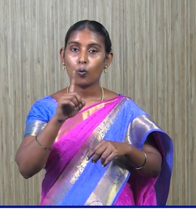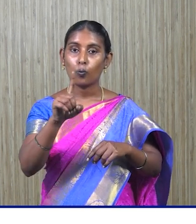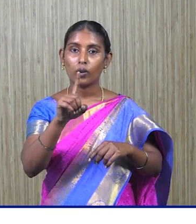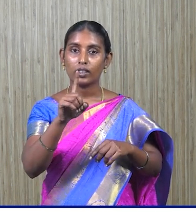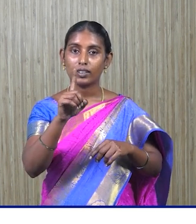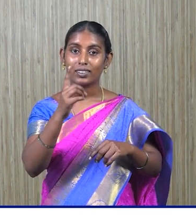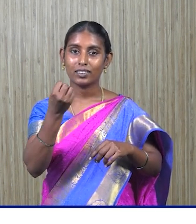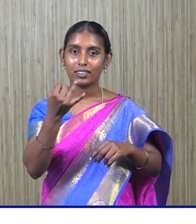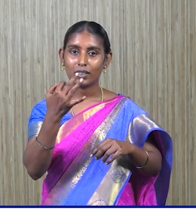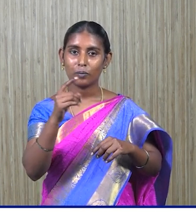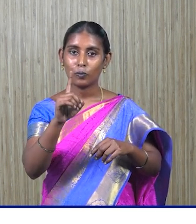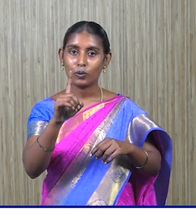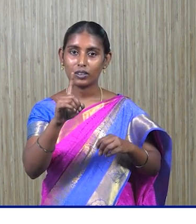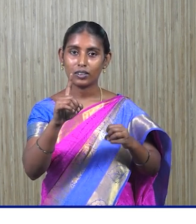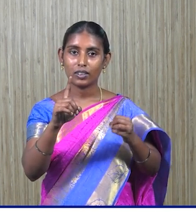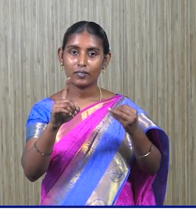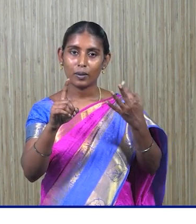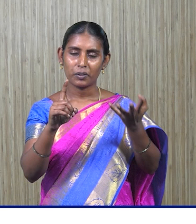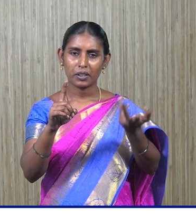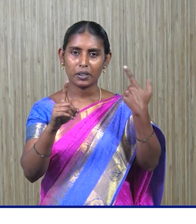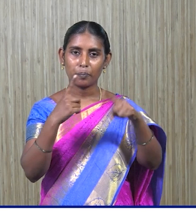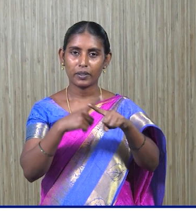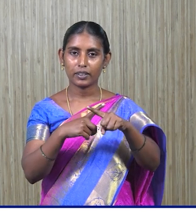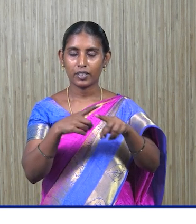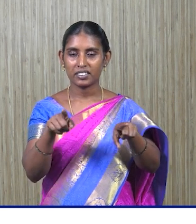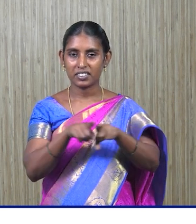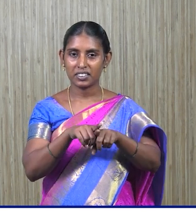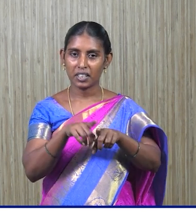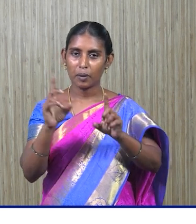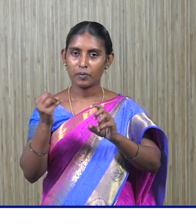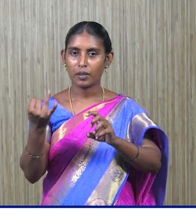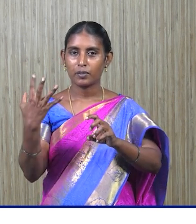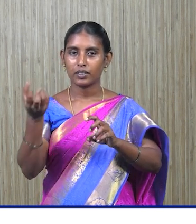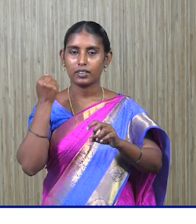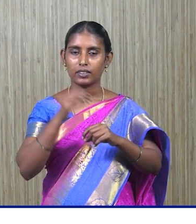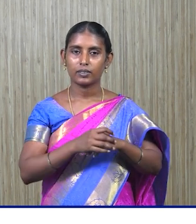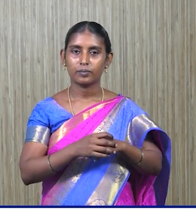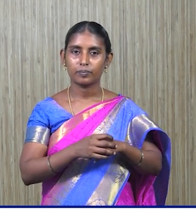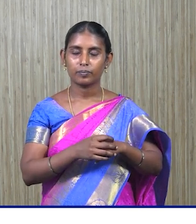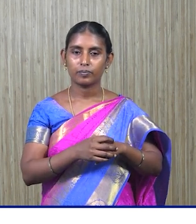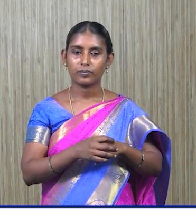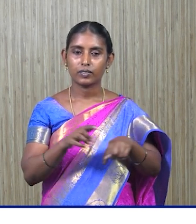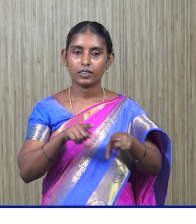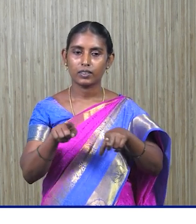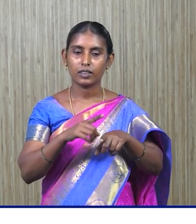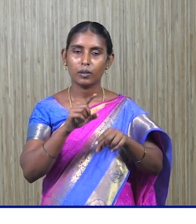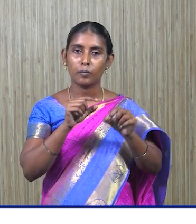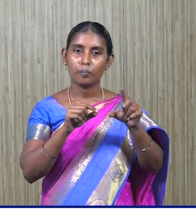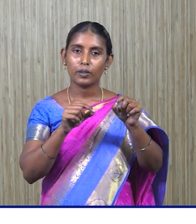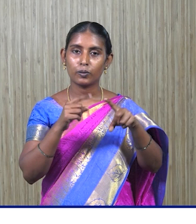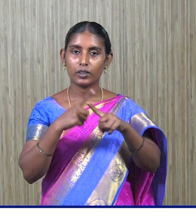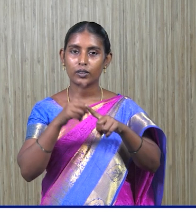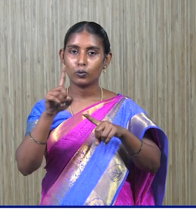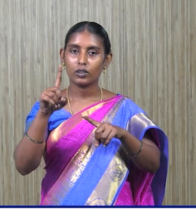கிடைக்கும். ஆகவே ஒன்று என்பது பெருக்கல் சமணி. அப்படித்தானே, எந்த ஒரு எண்ணையும் ஒன்றால் பெருக்குமோ அதே எண் தான் கிடைக்கும். அப்போ